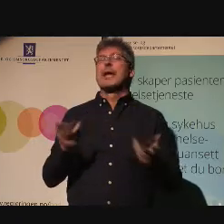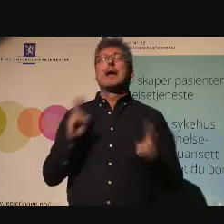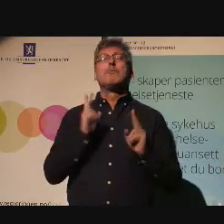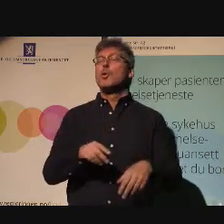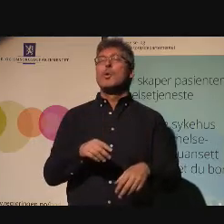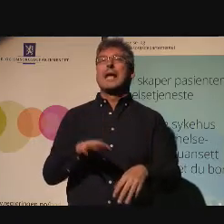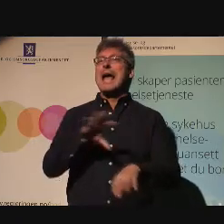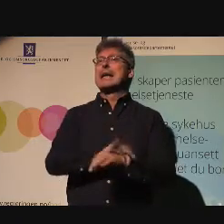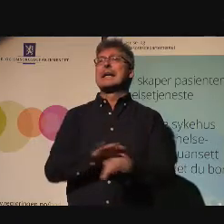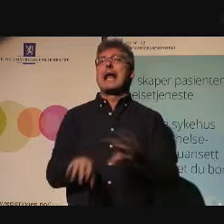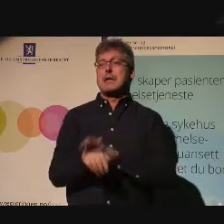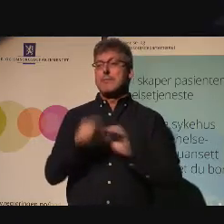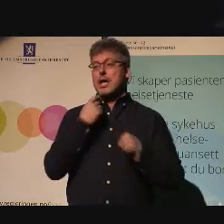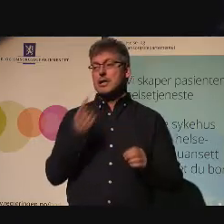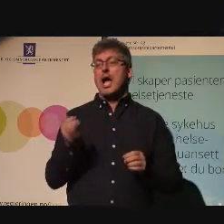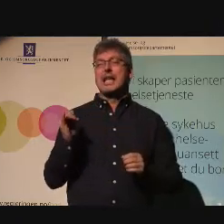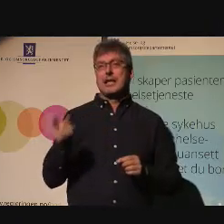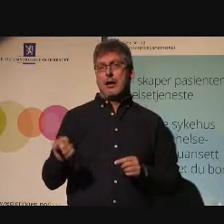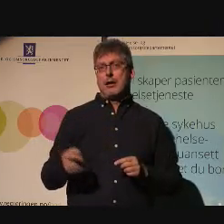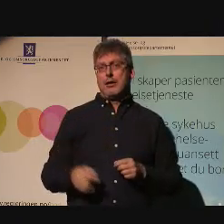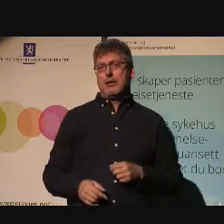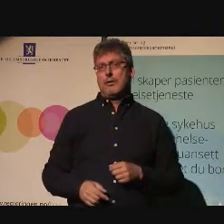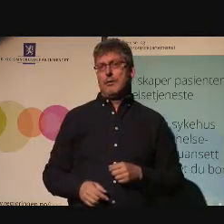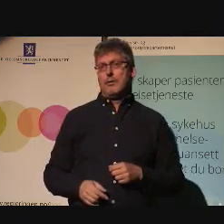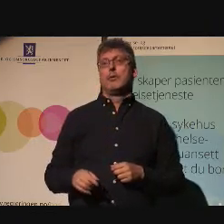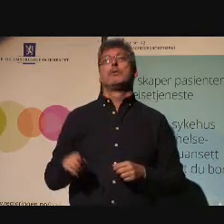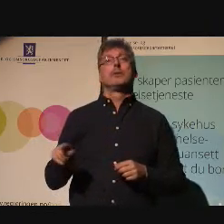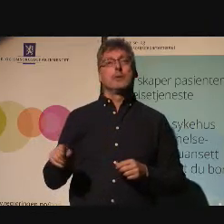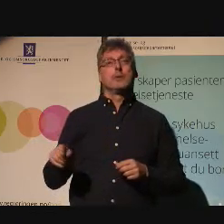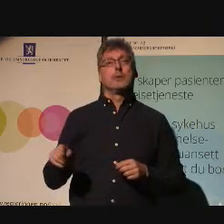Det synes jeg er et ganske godt råd.